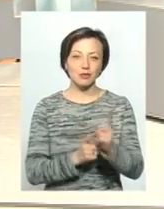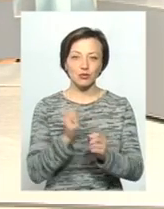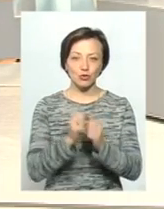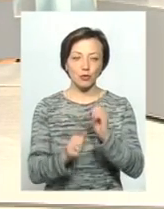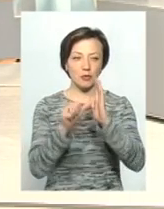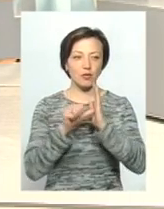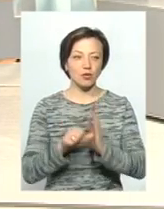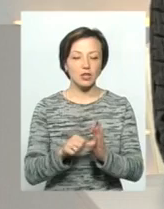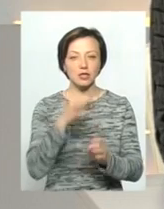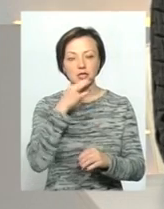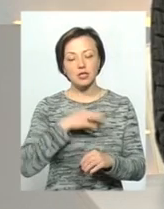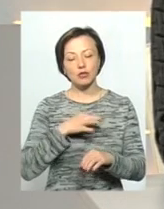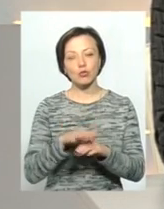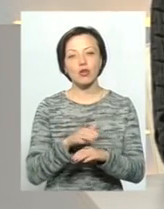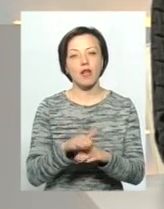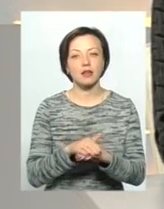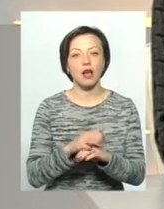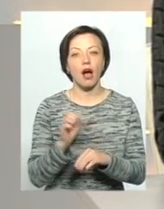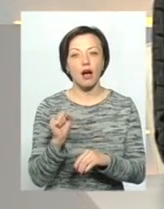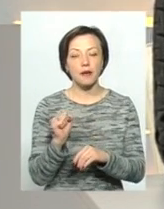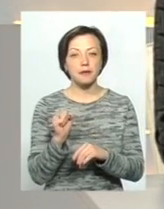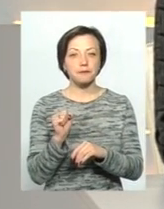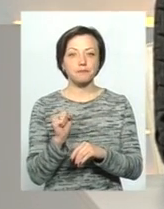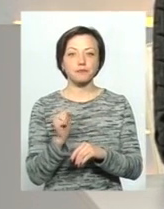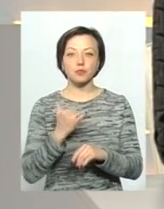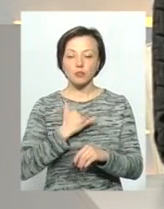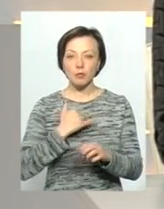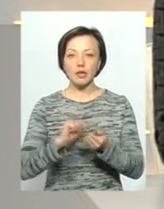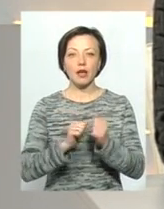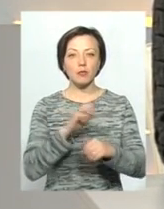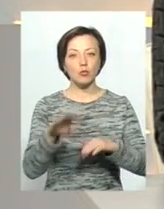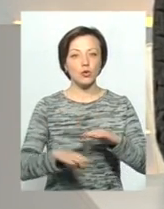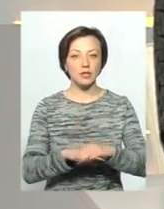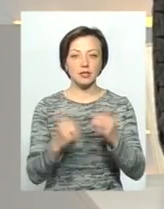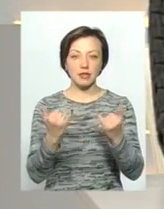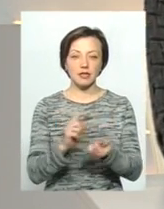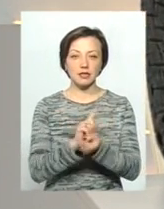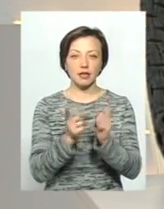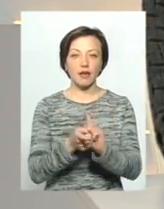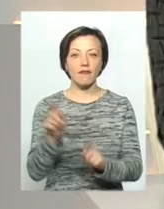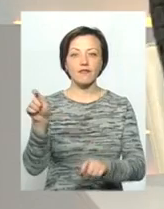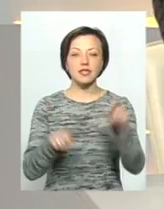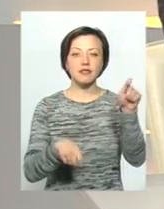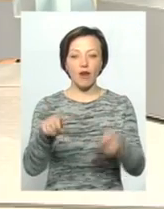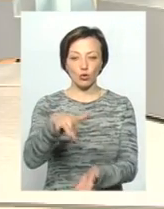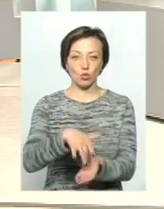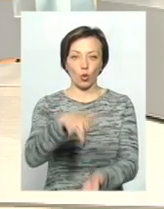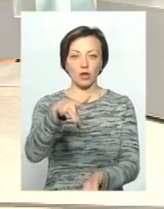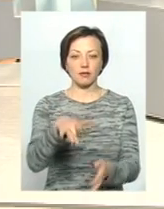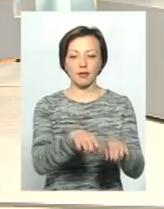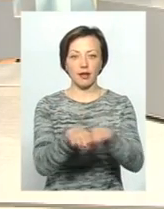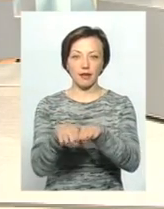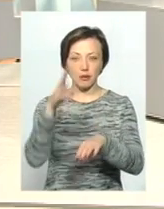Да. Скажіть, будь ласка, а власне, в нас Кам'янець-Подільський зараз стає такою фестивальною столицею, ну, принаймні, на